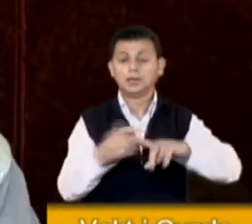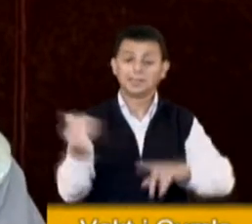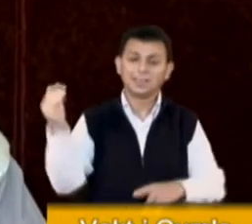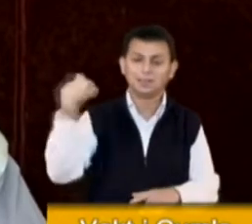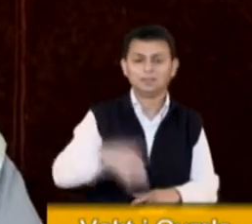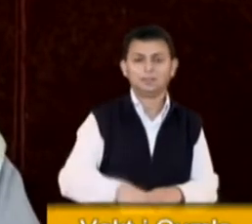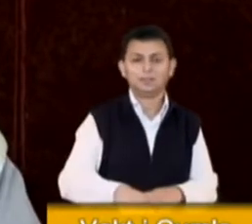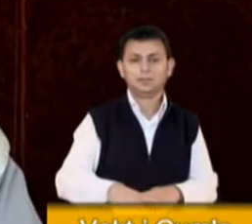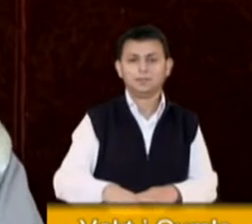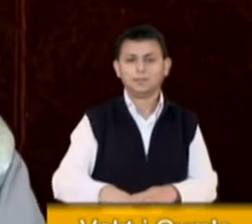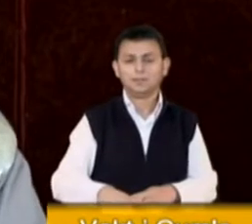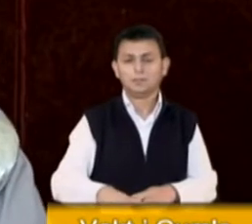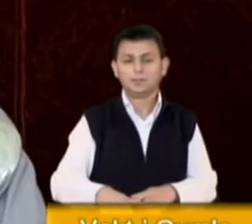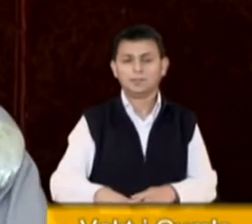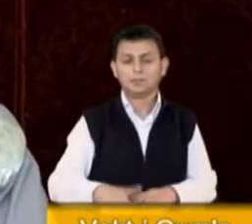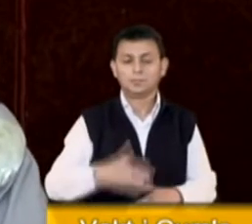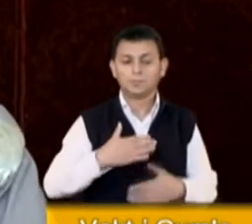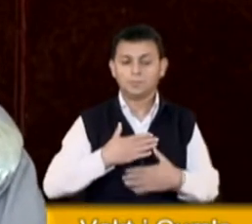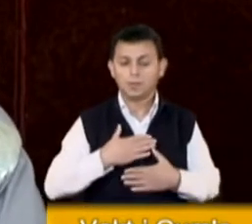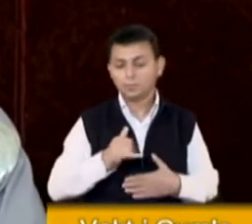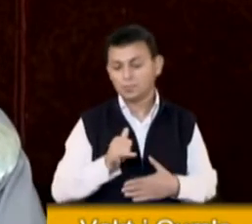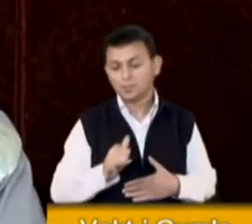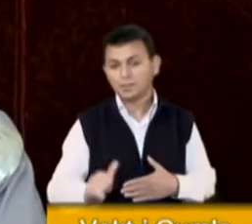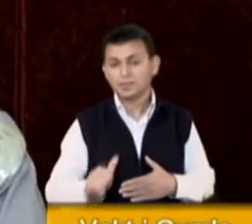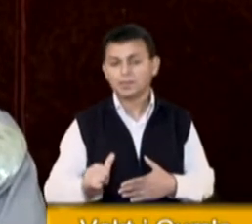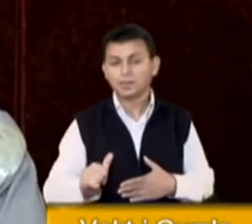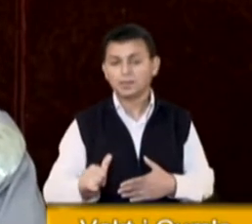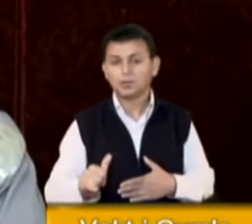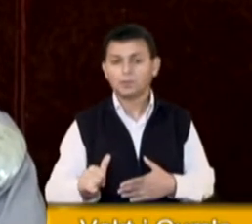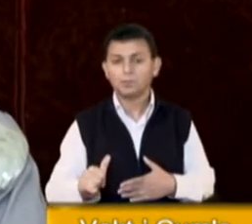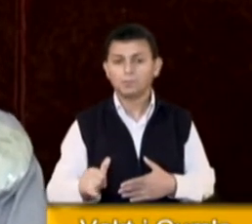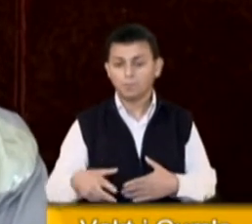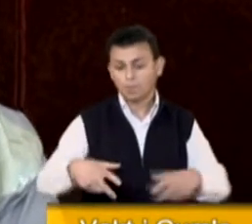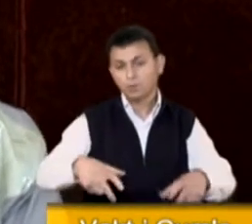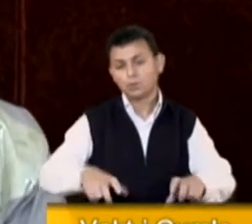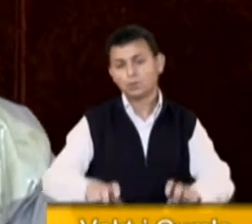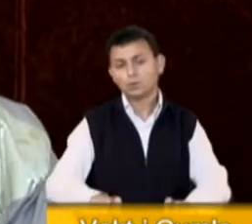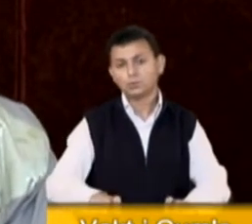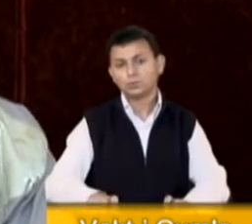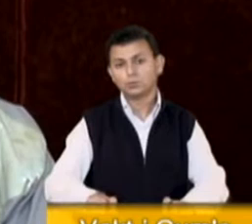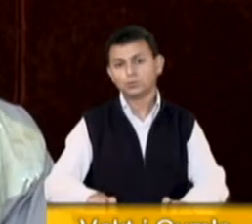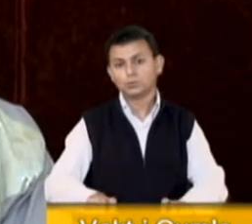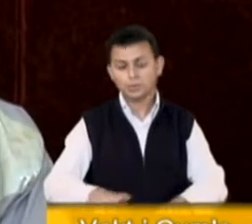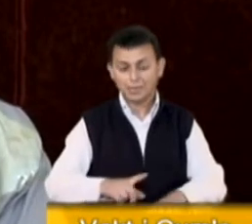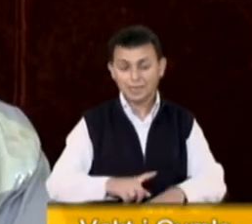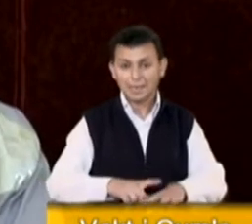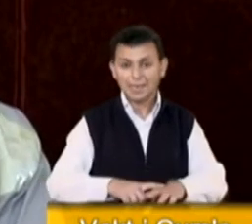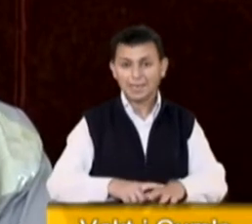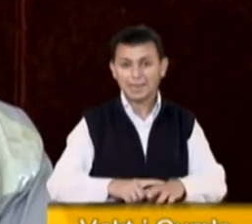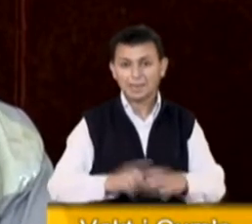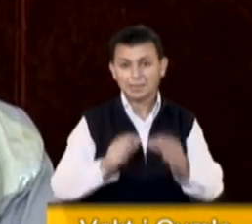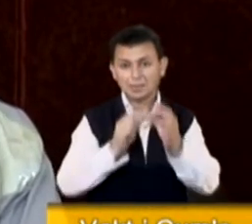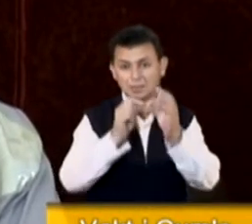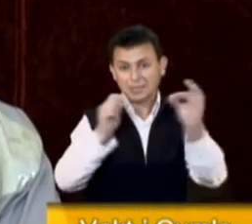yere. Abdullah geldi. Benim yanıma oturduğu zaman eline bir ip değdi. Sordu,